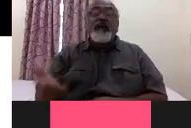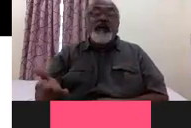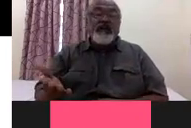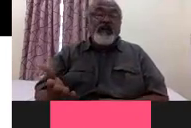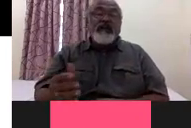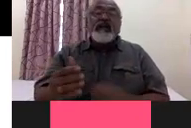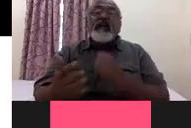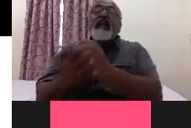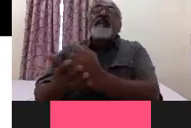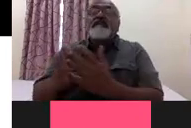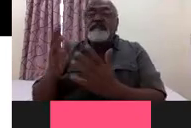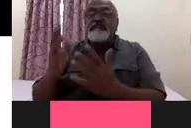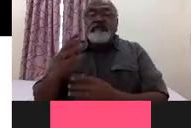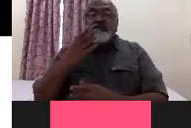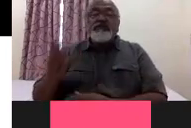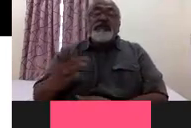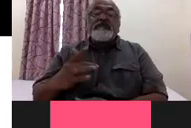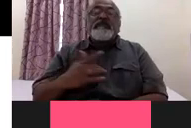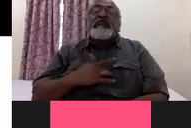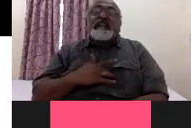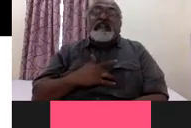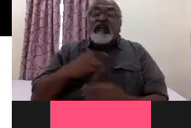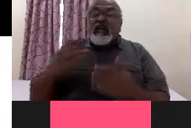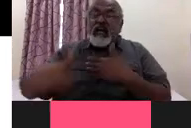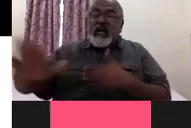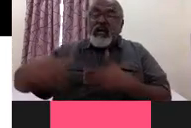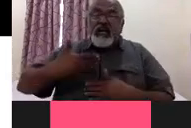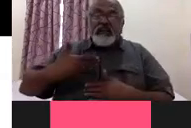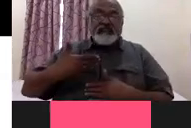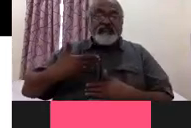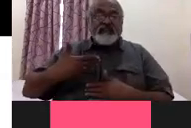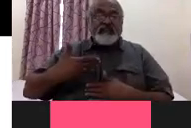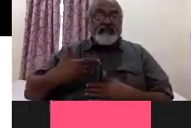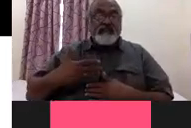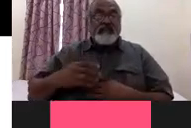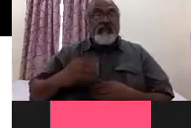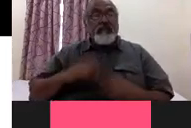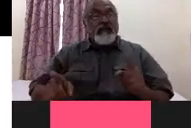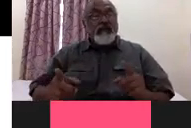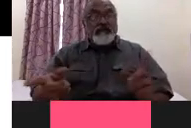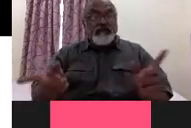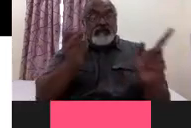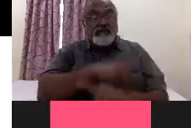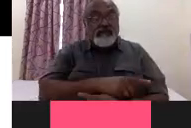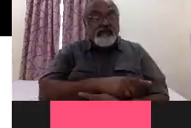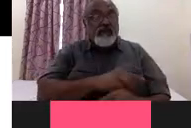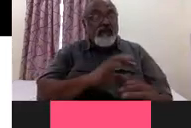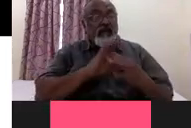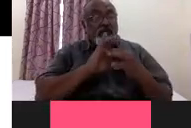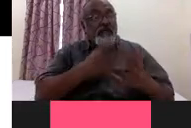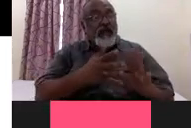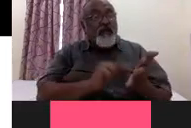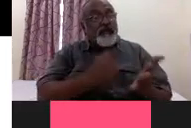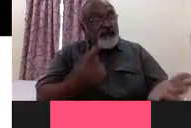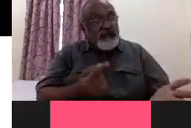alag, pity. ये सब सिंपैथी वाला फीलिंग है, whereas empathy, like Umang rightly said, connectedness, दूसरे का प्रॉब्लम